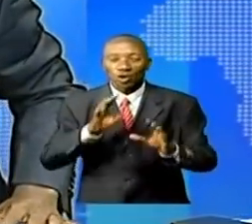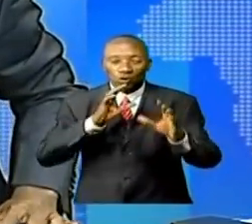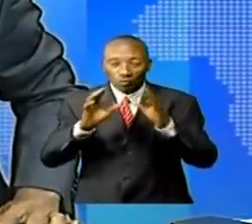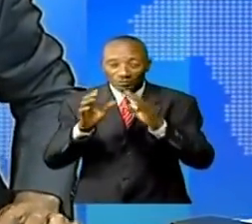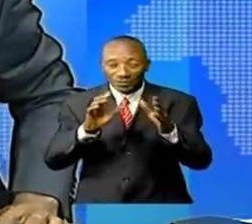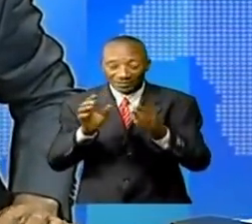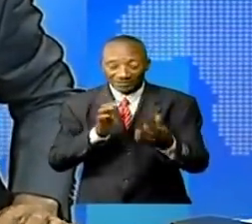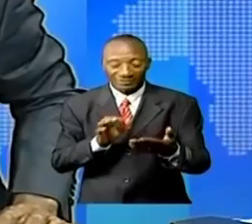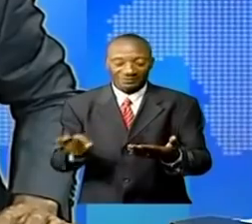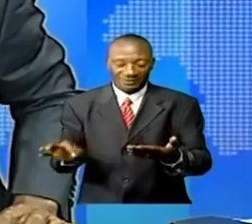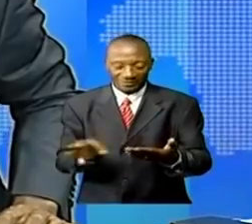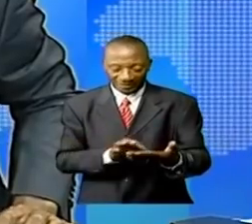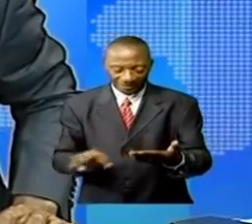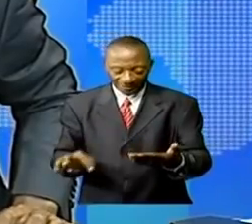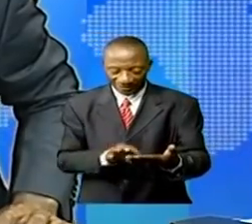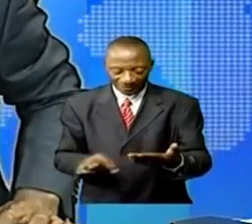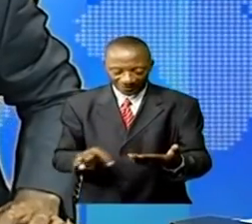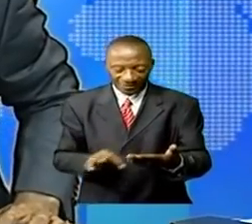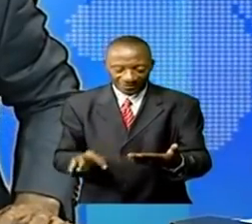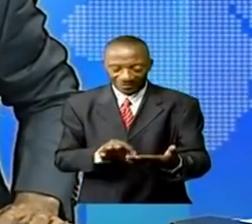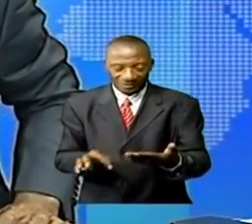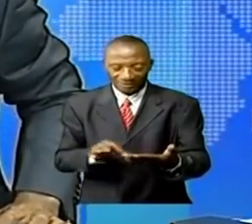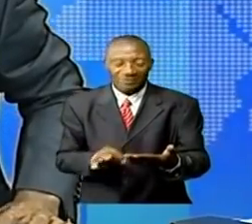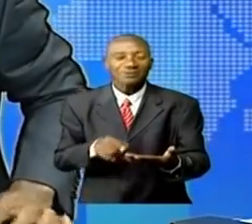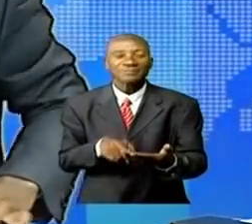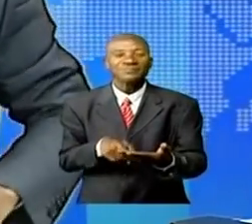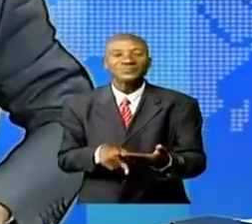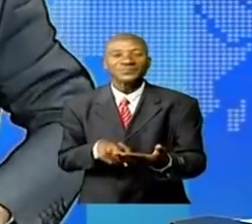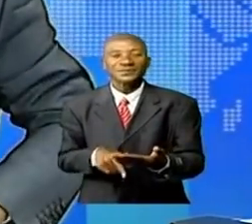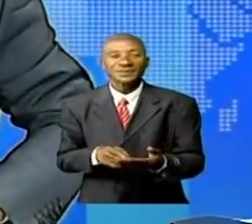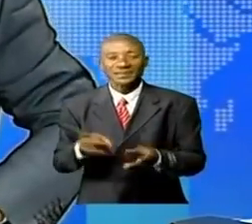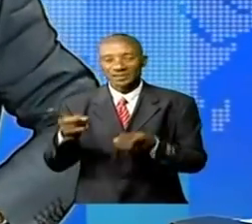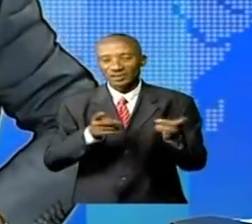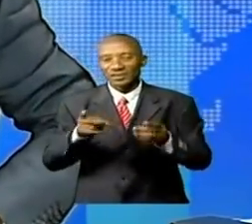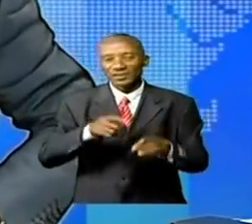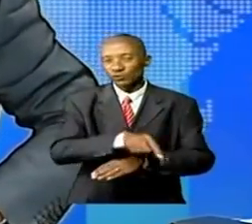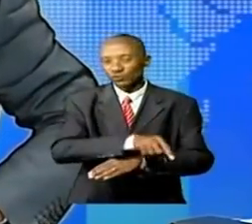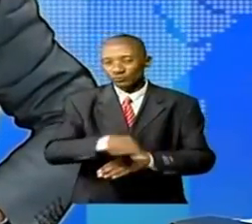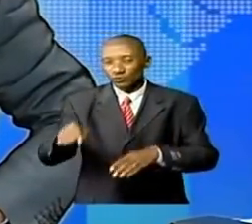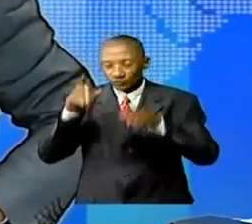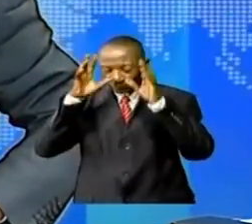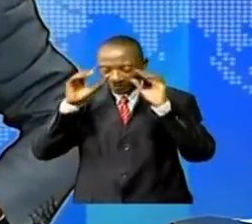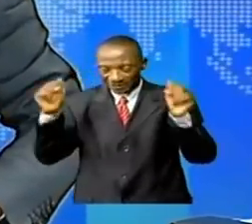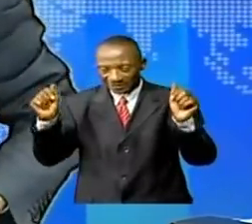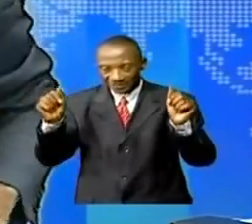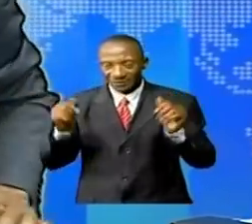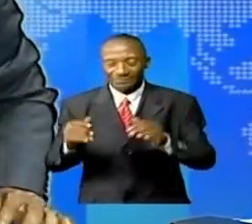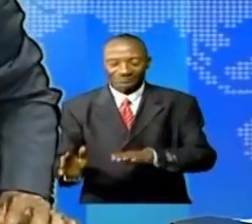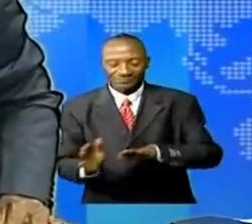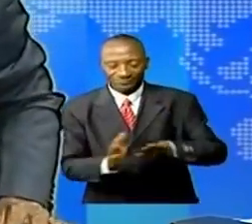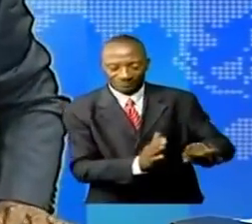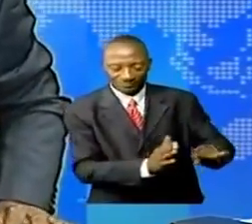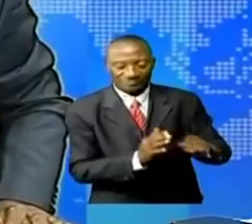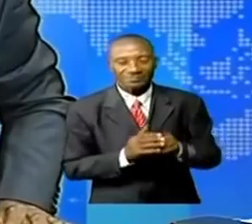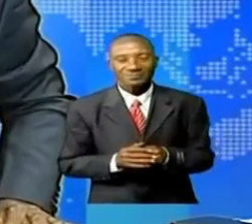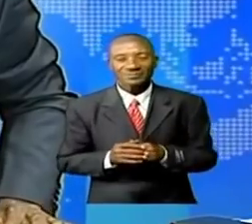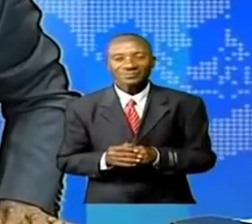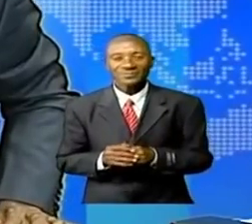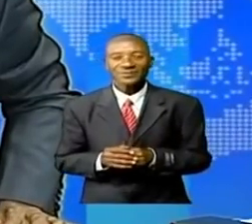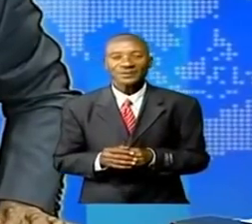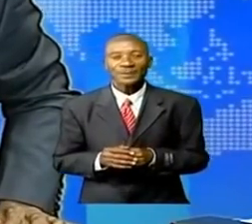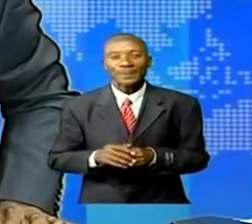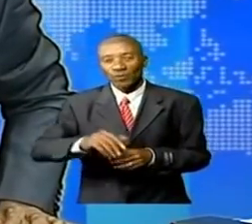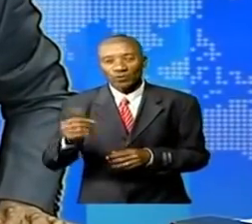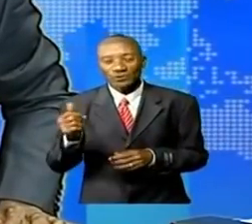signée Guilin Niembo Mbuizia, directeur de cabinet du chef de l'État. Autre chose, convocation